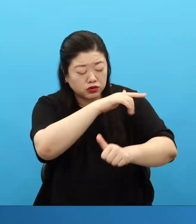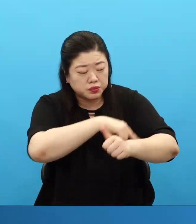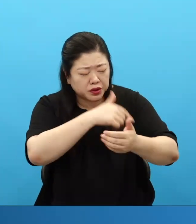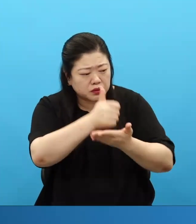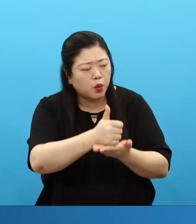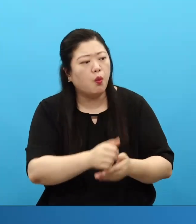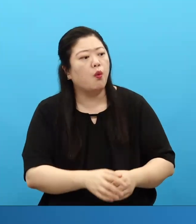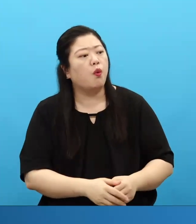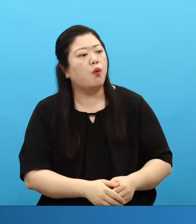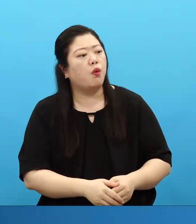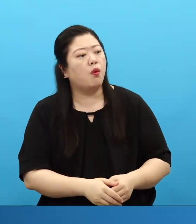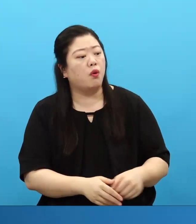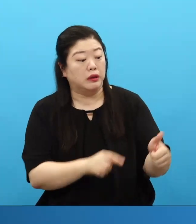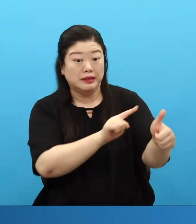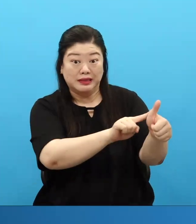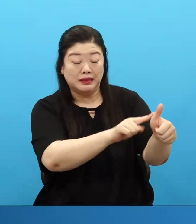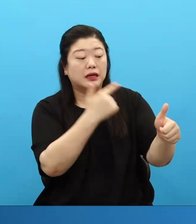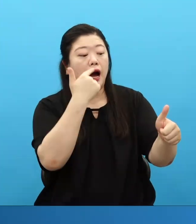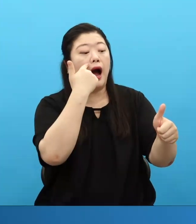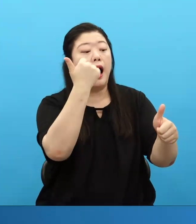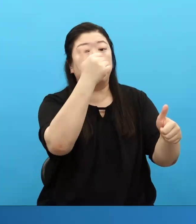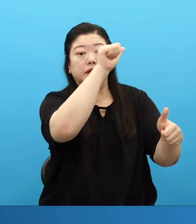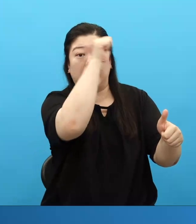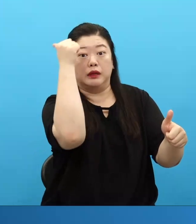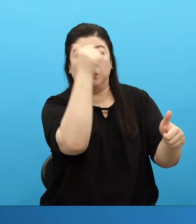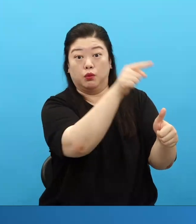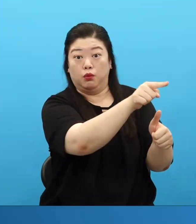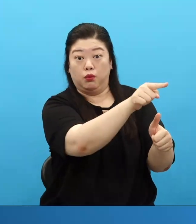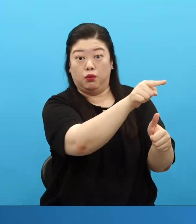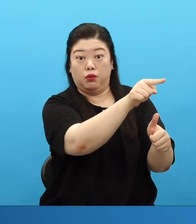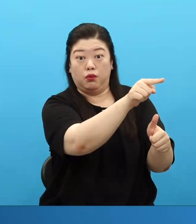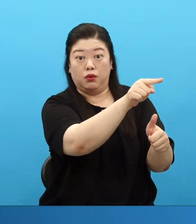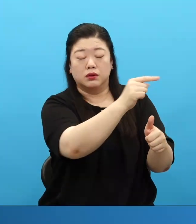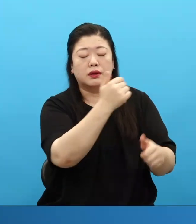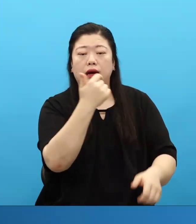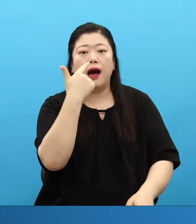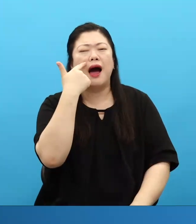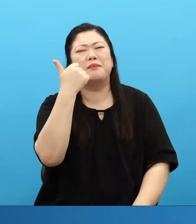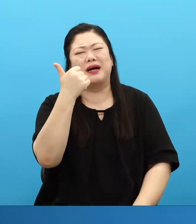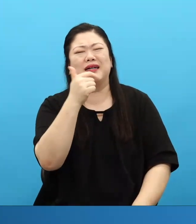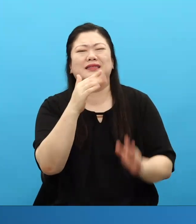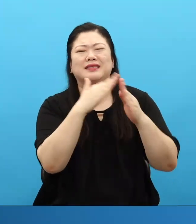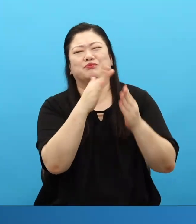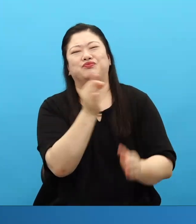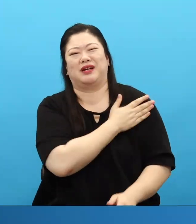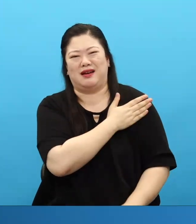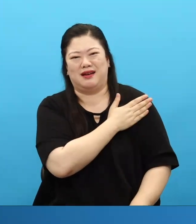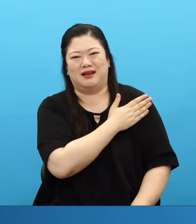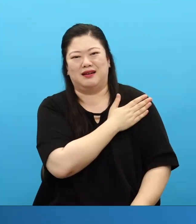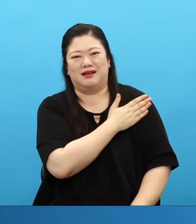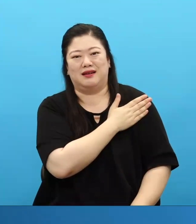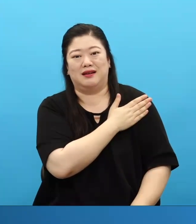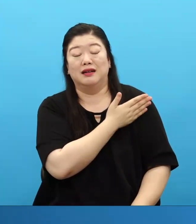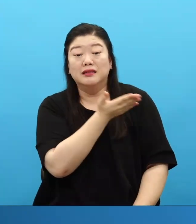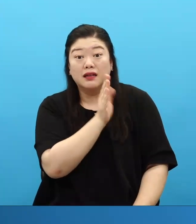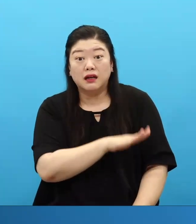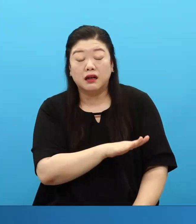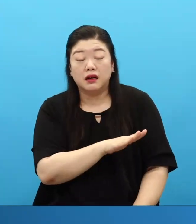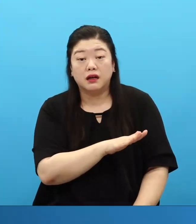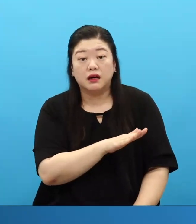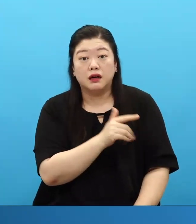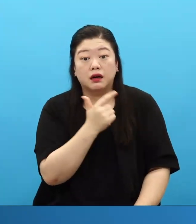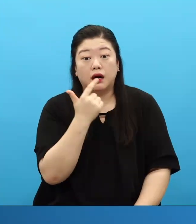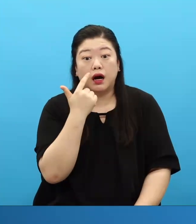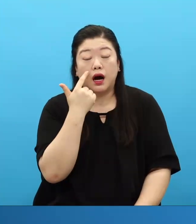사람 아버지도 장로예요. And even his father was an 이 elder. 사람 가진 게 돈밖에 없어요. All he has is money, 절대 헌금 안 해요. but he doesn't give offering 이 at all.